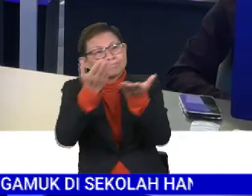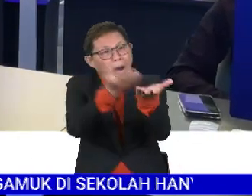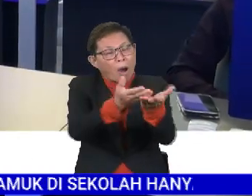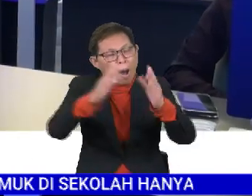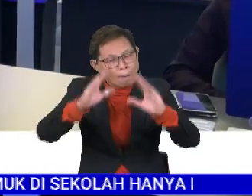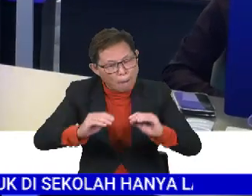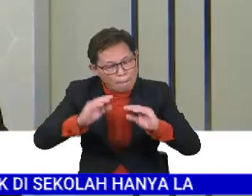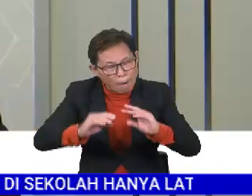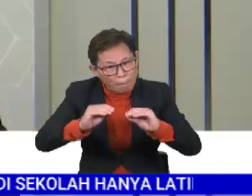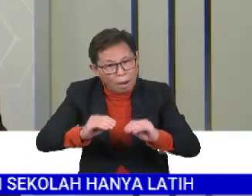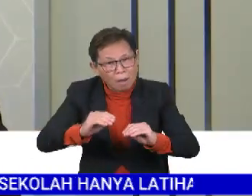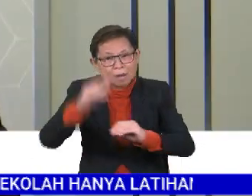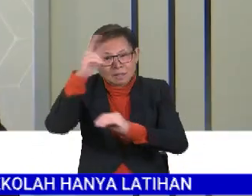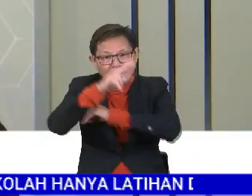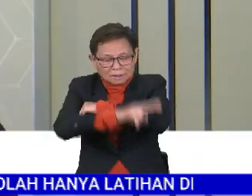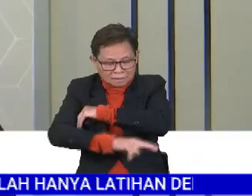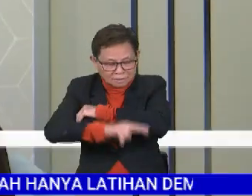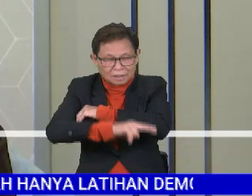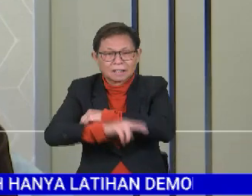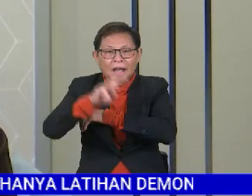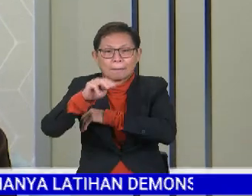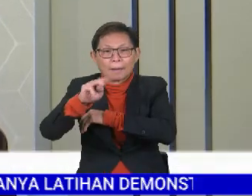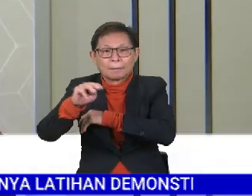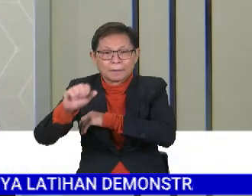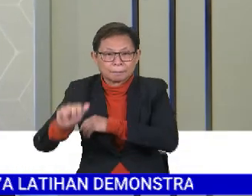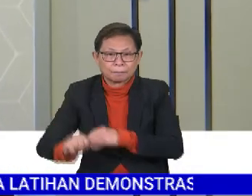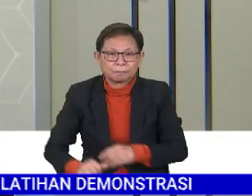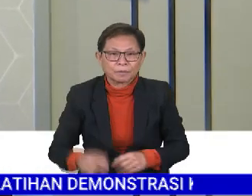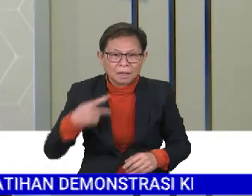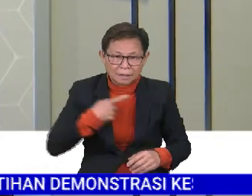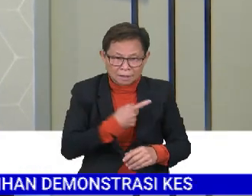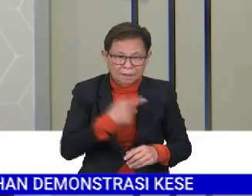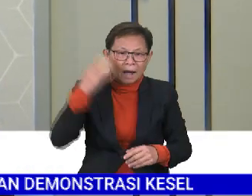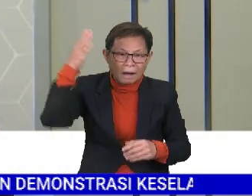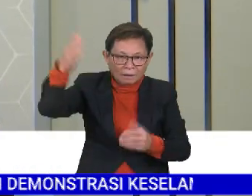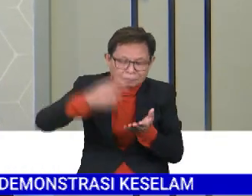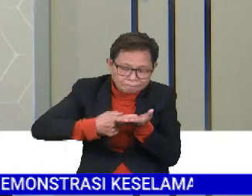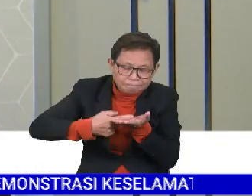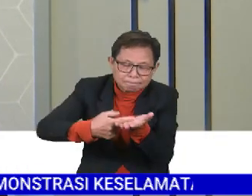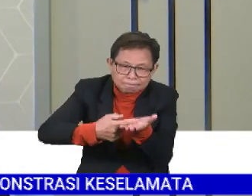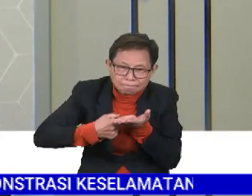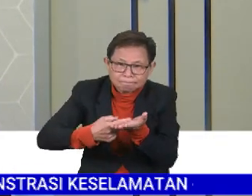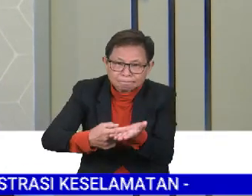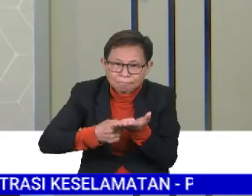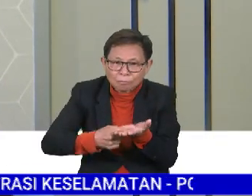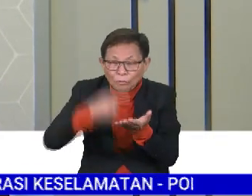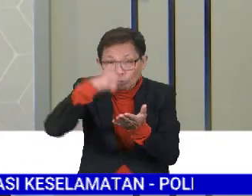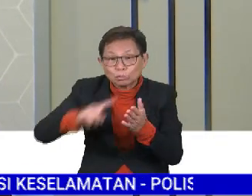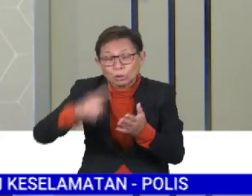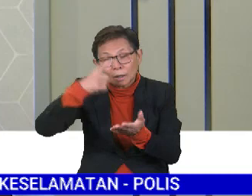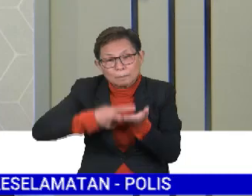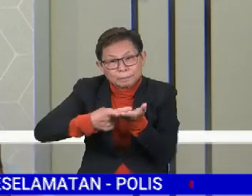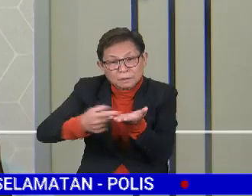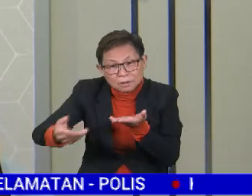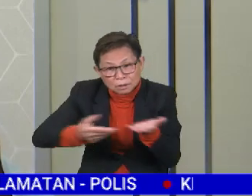Majlis Kerajaan Negeri MNK. Itu di Perak Kerajaan ini, kita akan berbincang dengan MNK dan sebagainya untuk menubuhkan